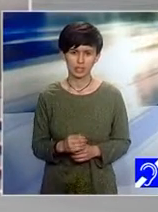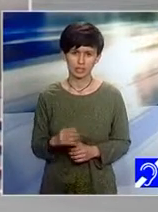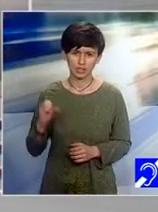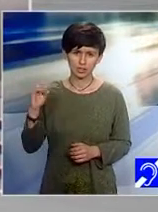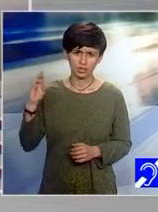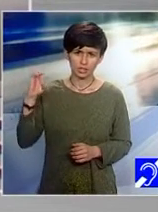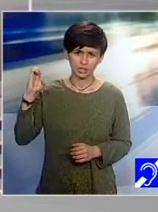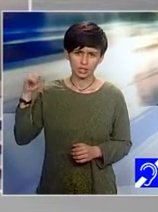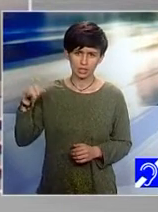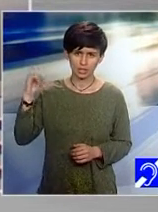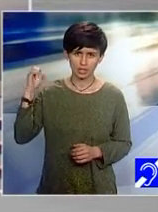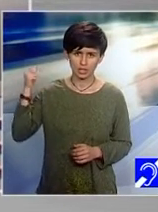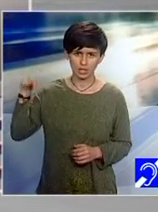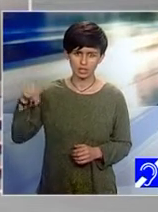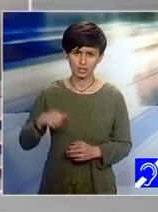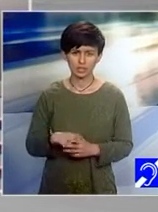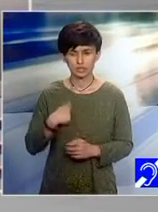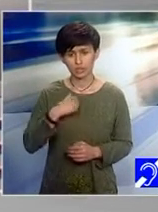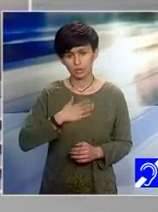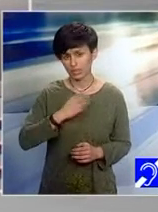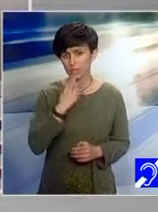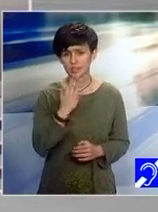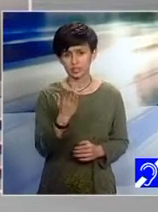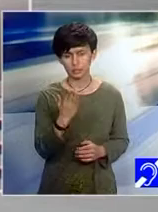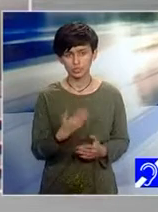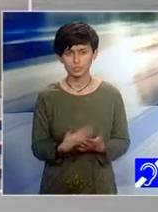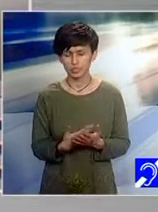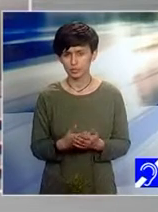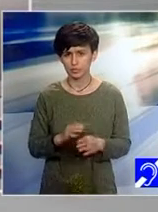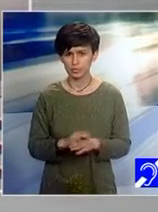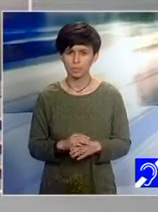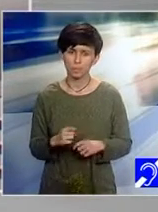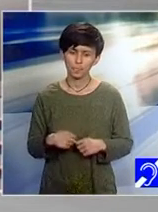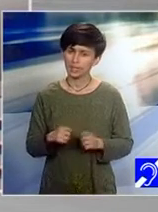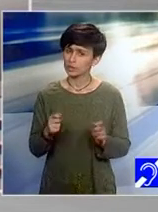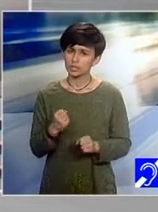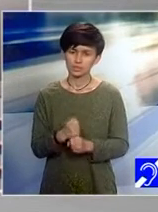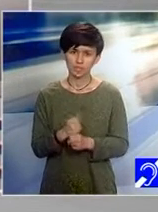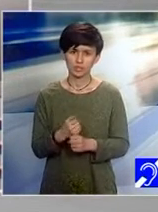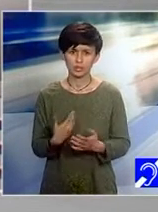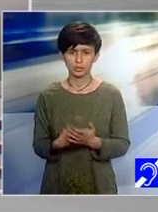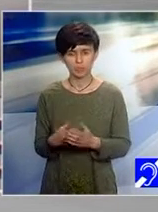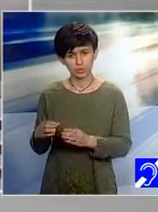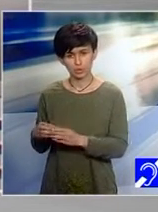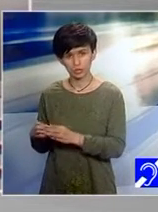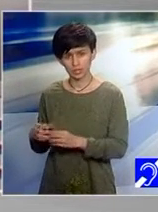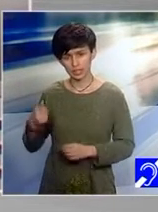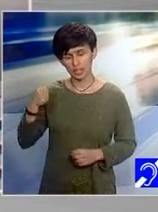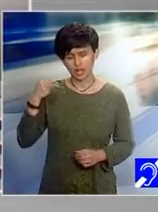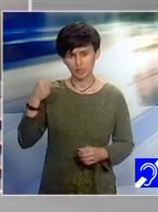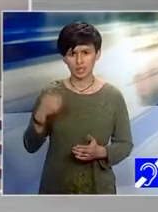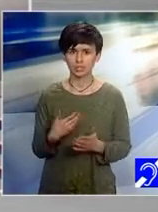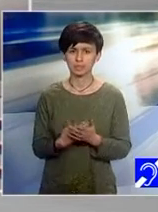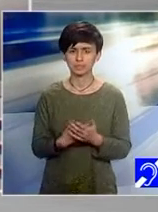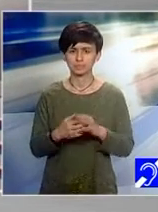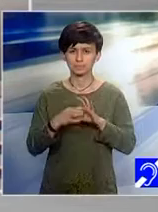că vreau să-i mulțumesc public pentru tot ce a făcut pentru comunitatea armeană, pentru